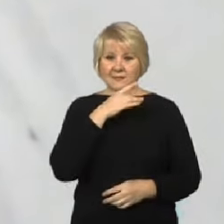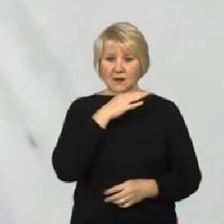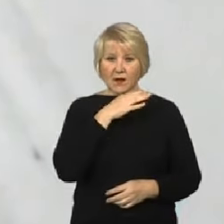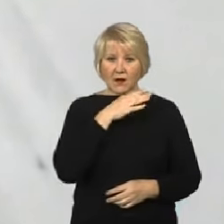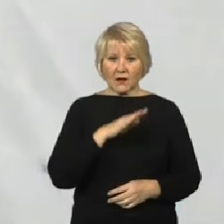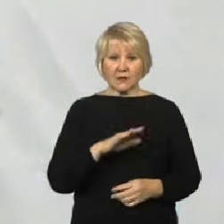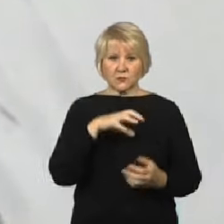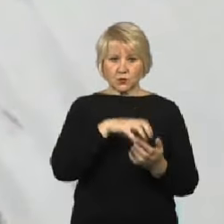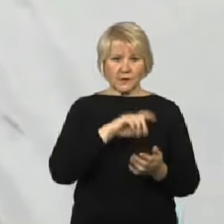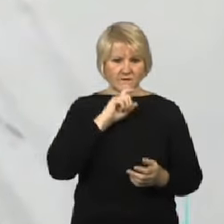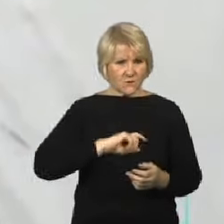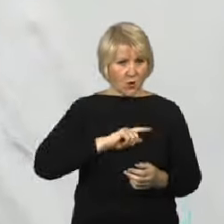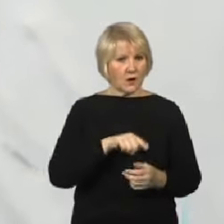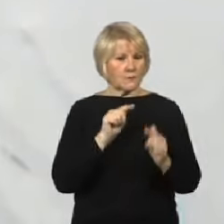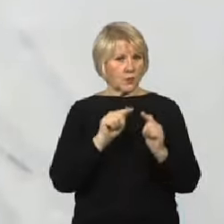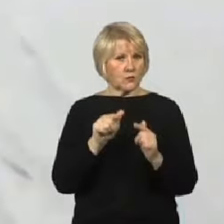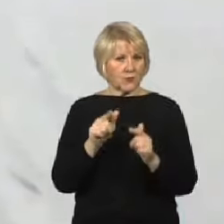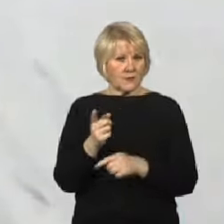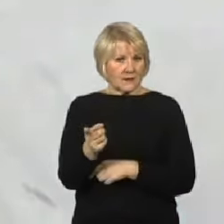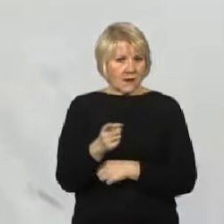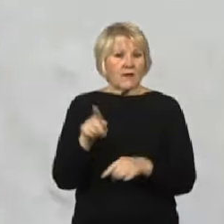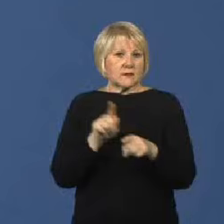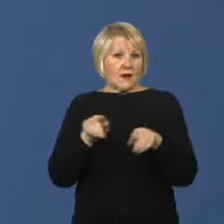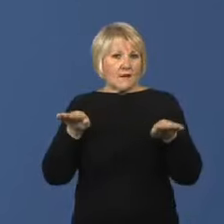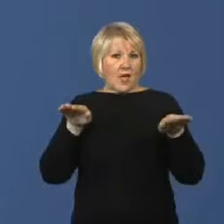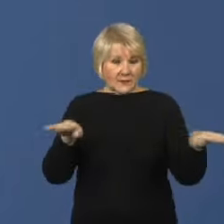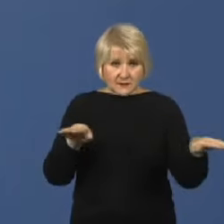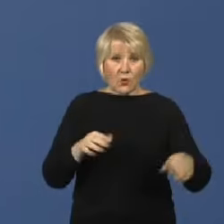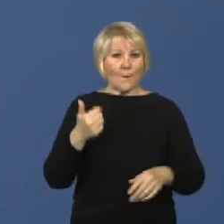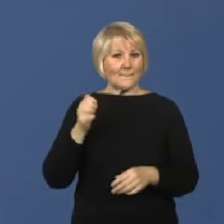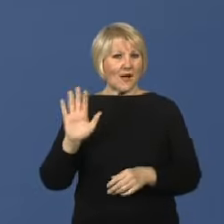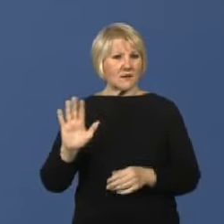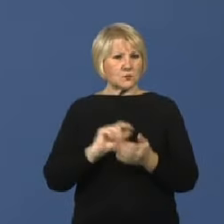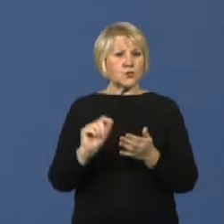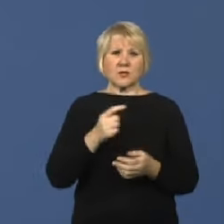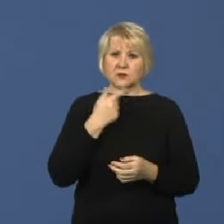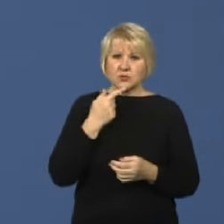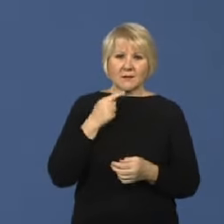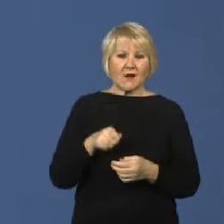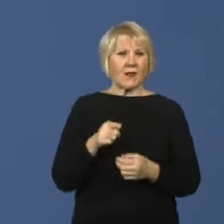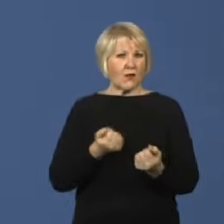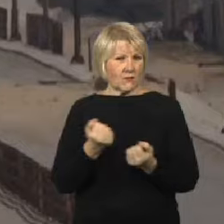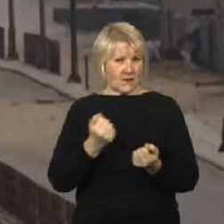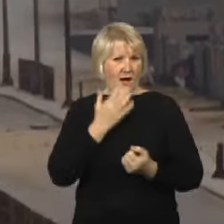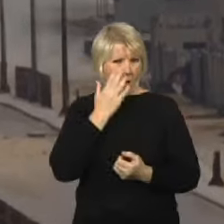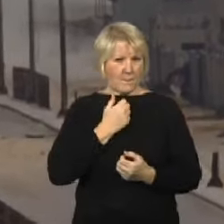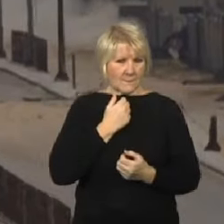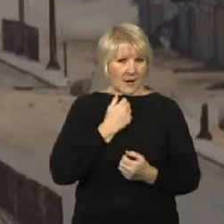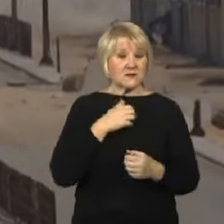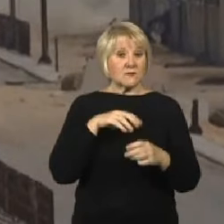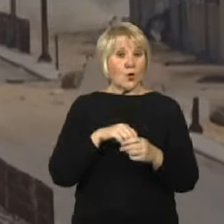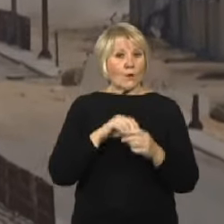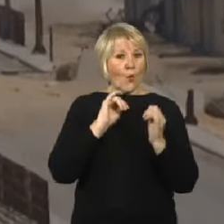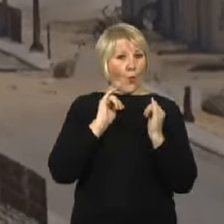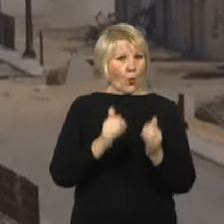Izraelské pozemní jednotky podporovalo dělostřelectvo a letectvo. Podle palestinských úřadů ovládaných Hamásem při útocích v